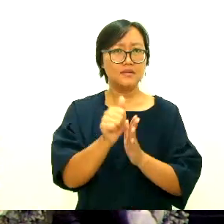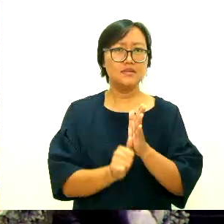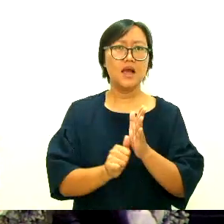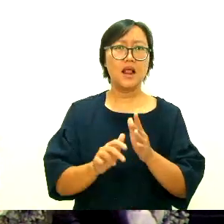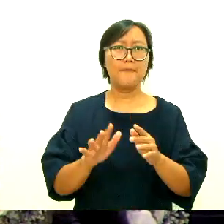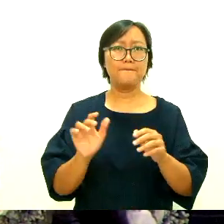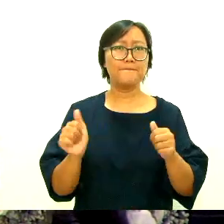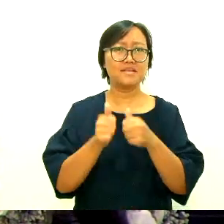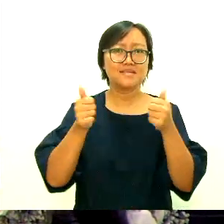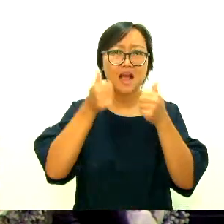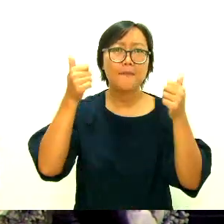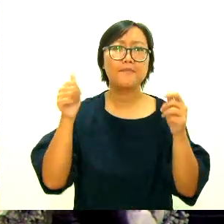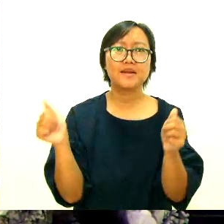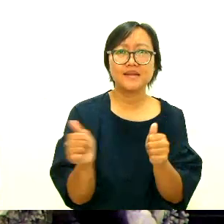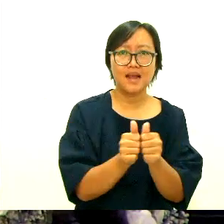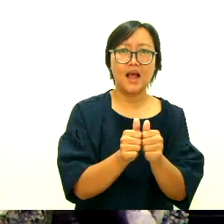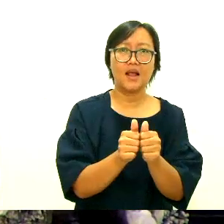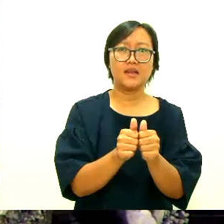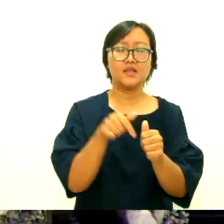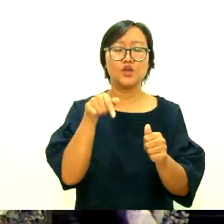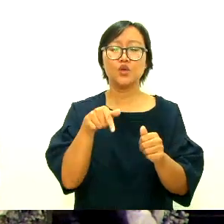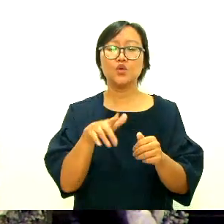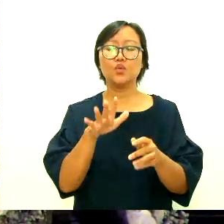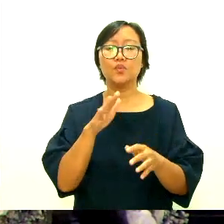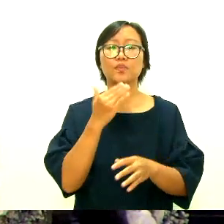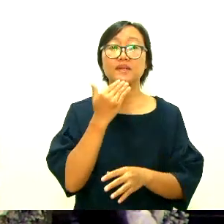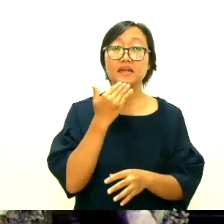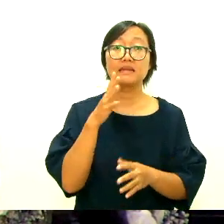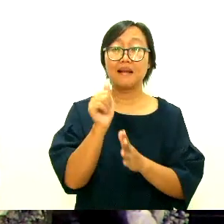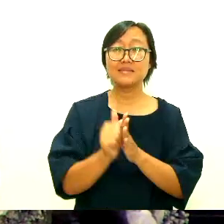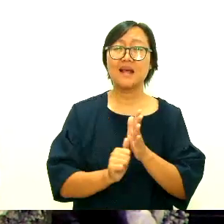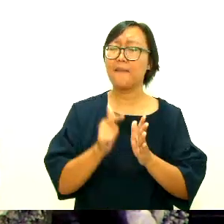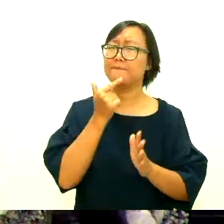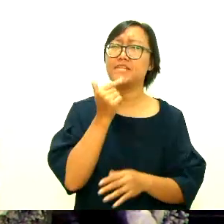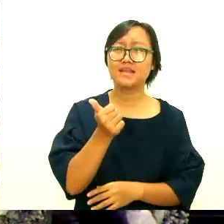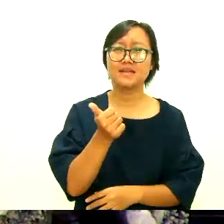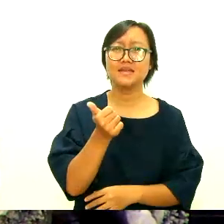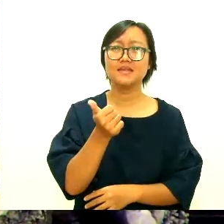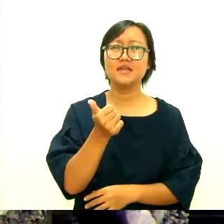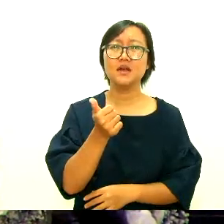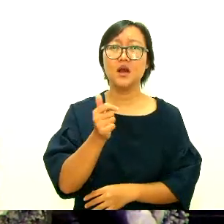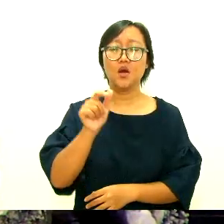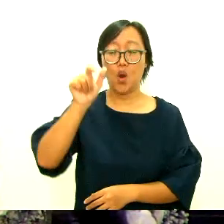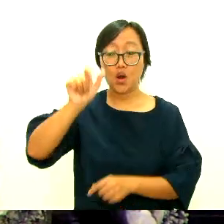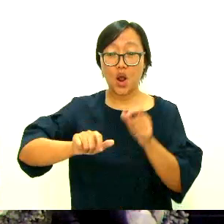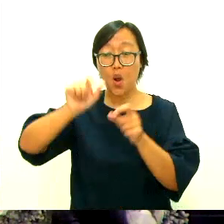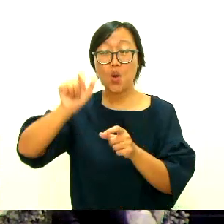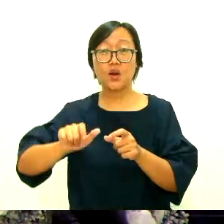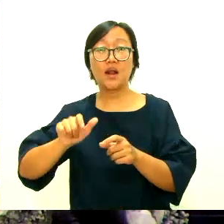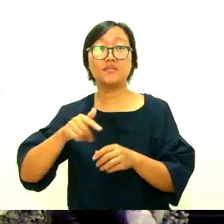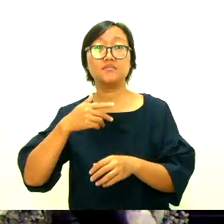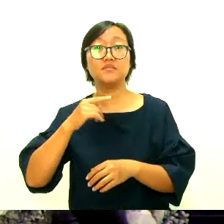adalah perjumpaan sosial yang paling penting pengundang biasanya mengatur posisi tempat